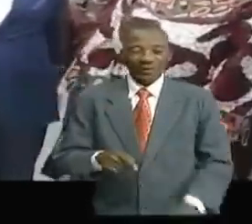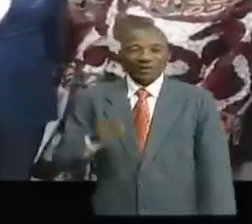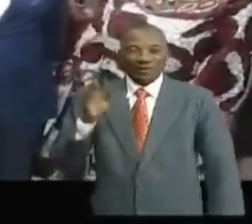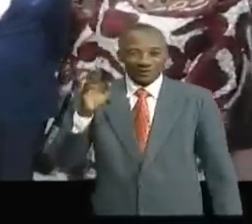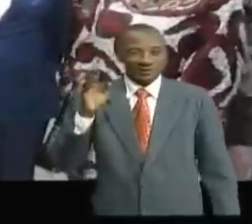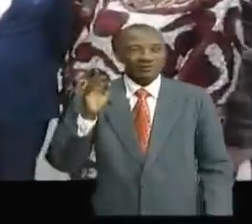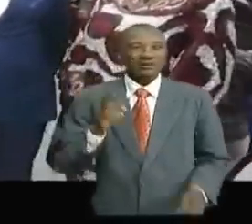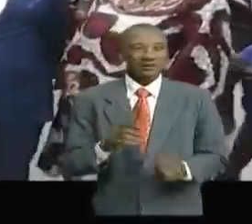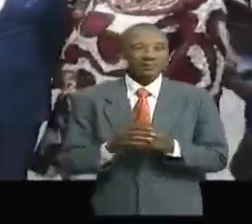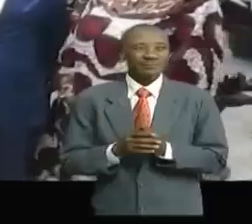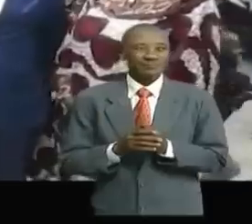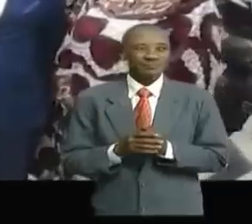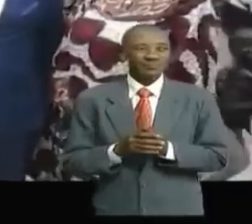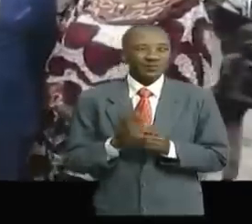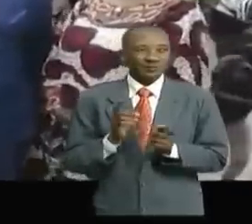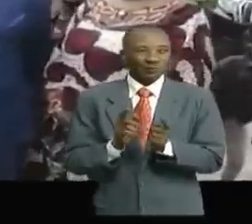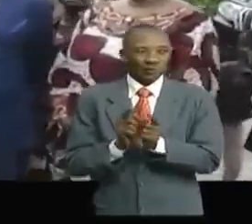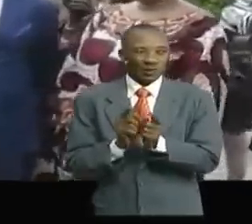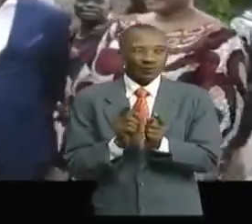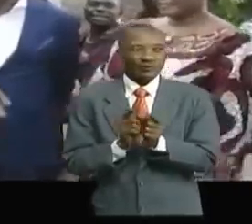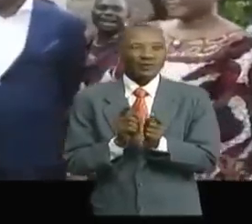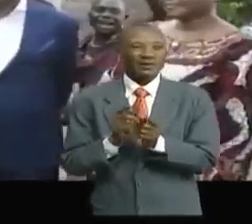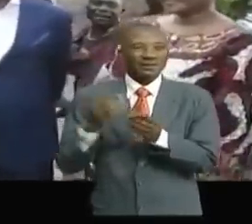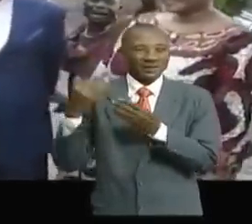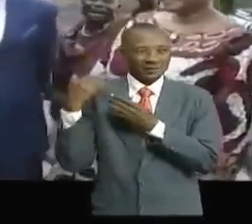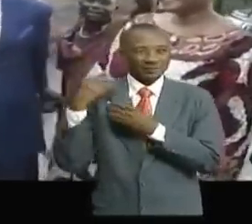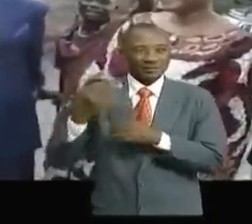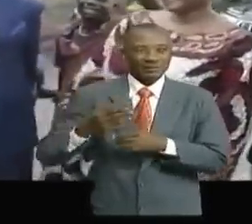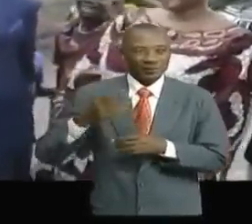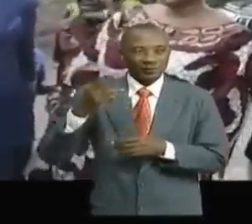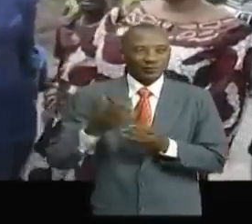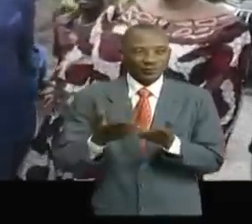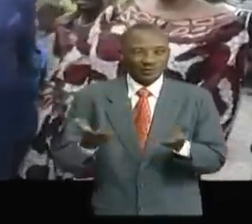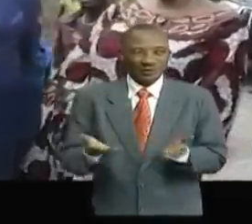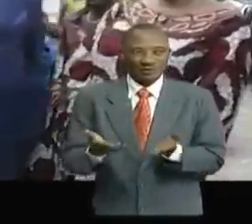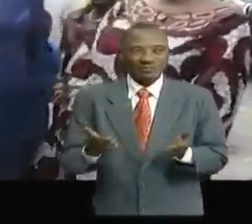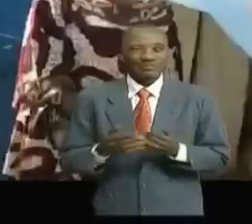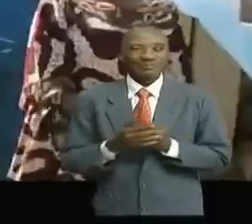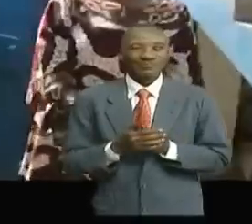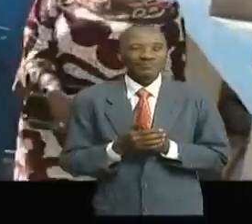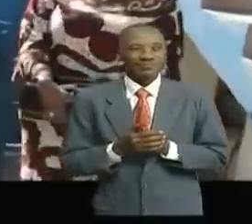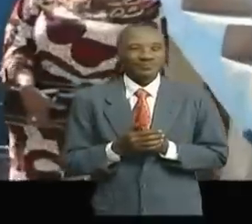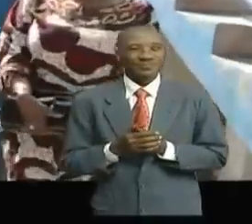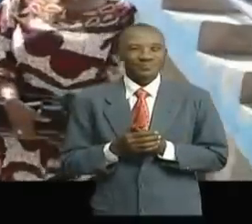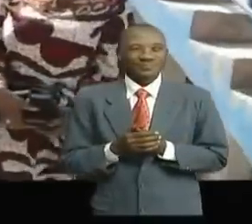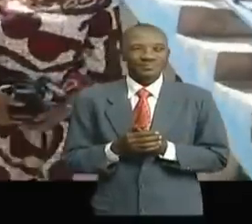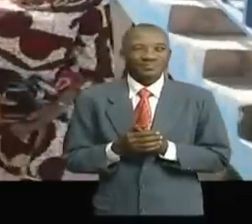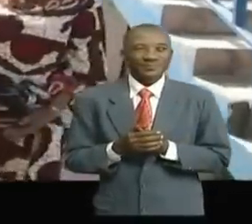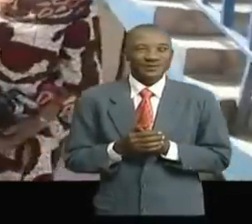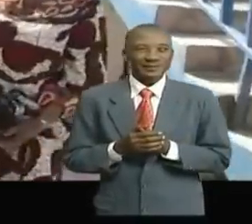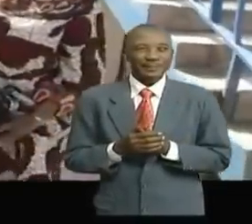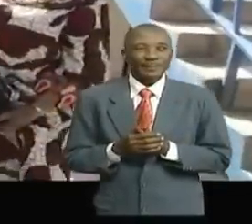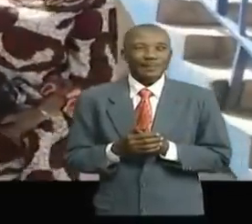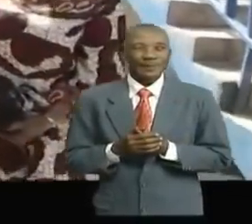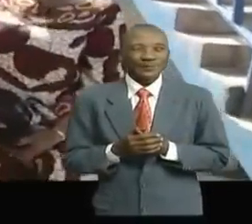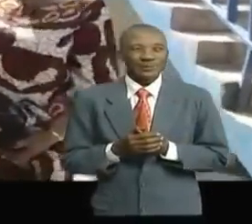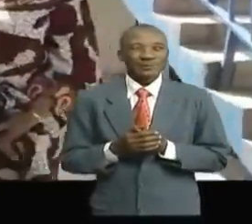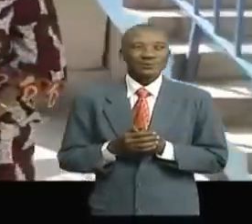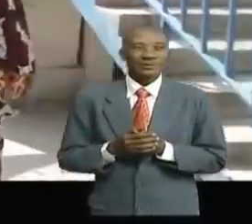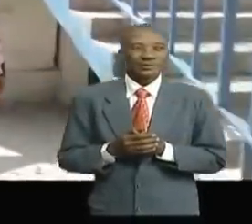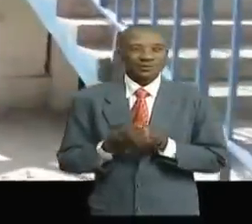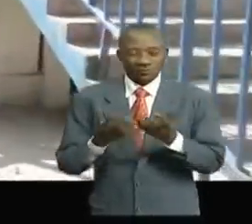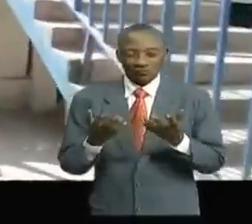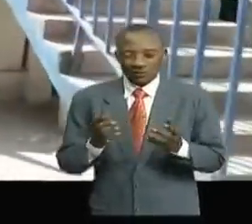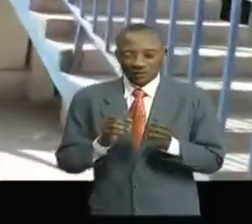Les motards et autres jeunes du quartier Mboudi étaient très ravis d'accompagner ces hauts fonctionnaires de cette agence des Nations